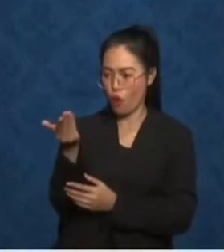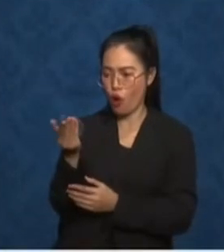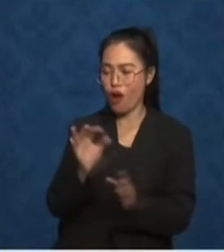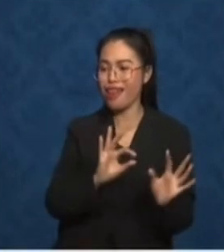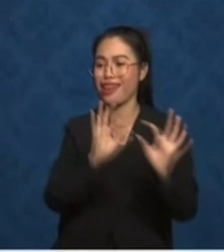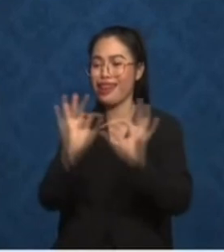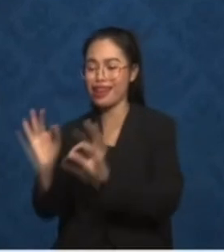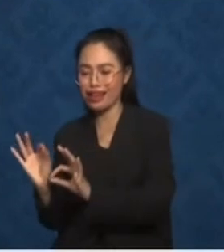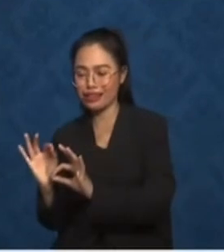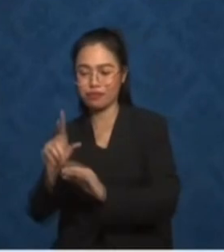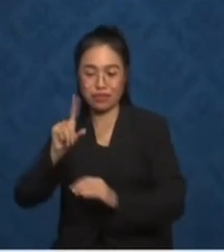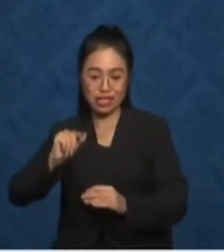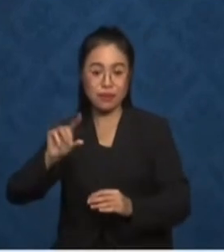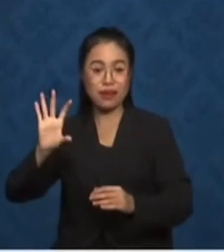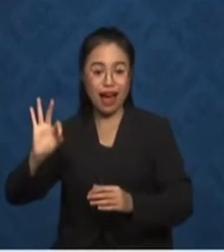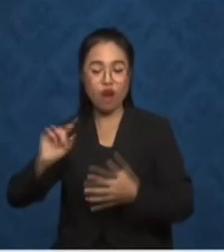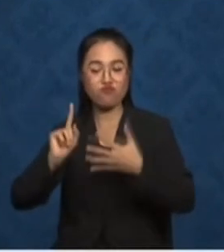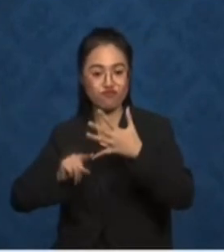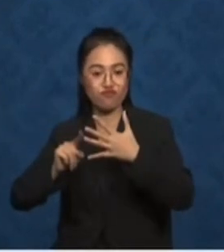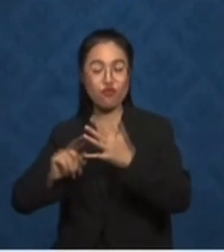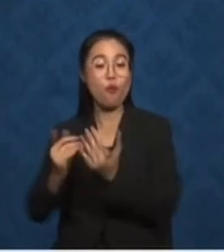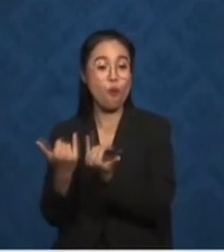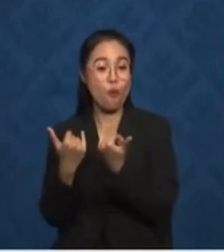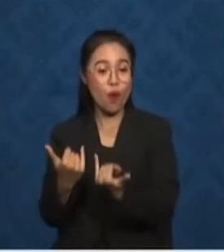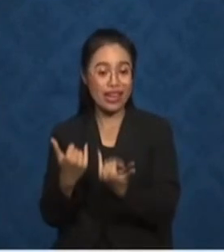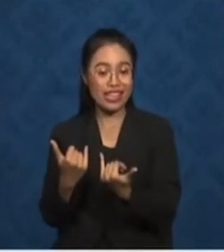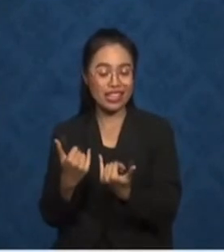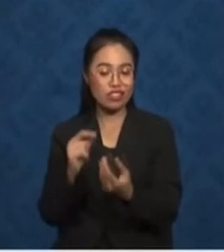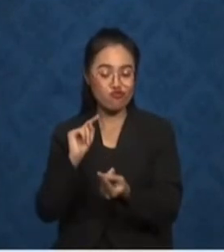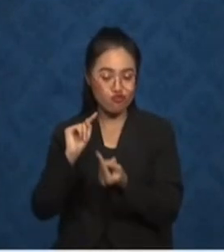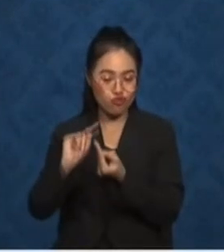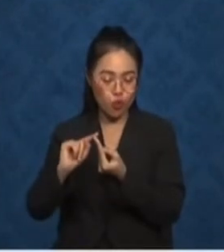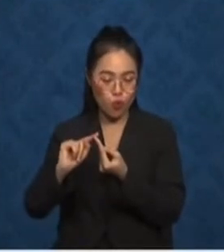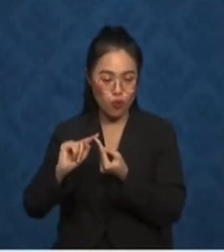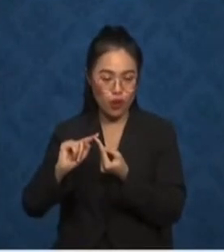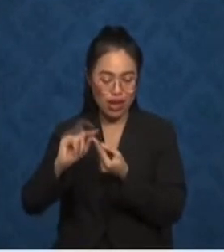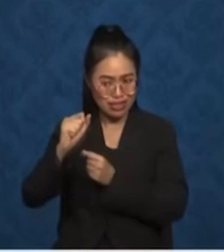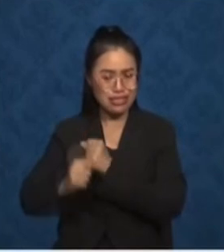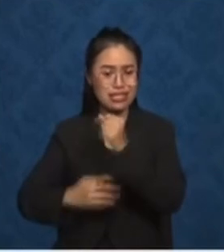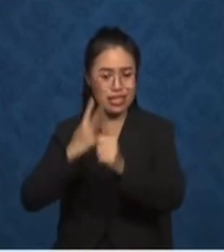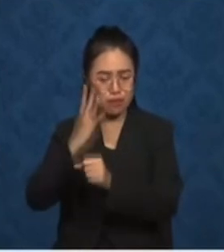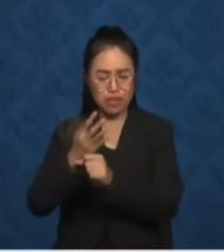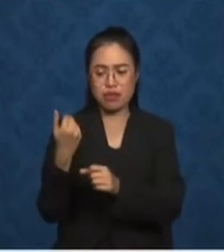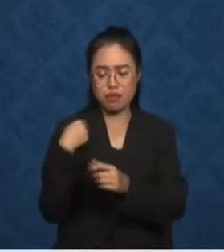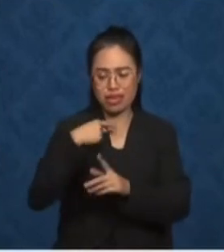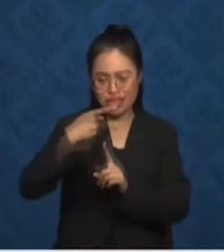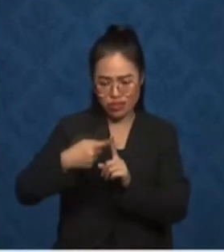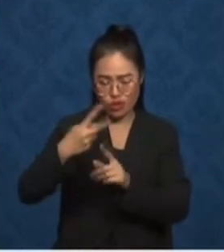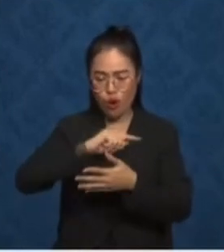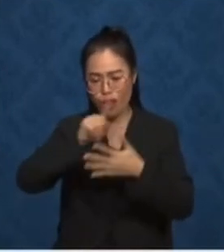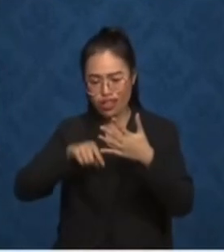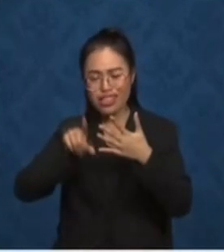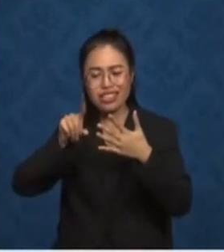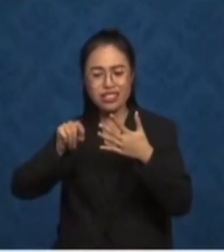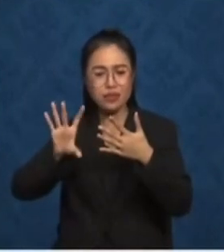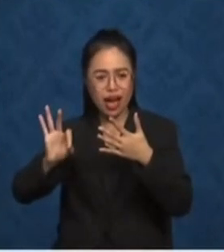ก็คอวนนี้ซึ่งเป็นวนเดียวนะรอบ 4 ปีครับแล้ท่านก็ขอเลื่อนไ้ ท่กคจะลงปฏิ